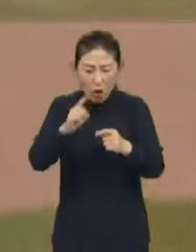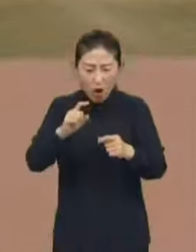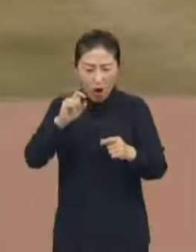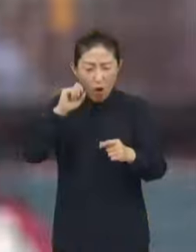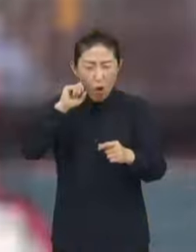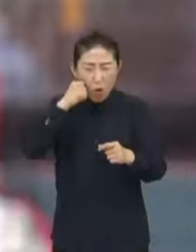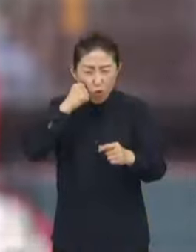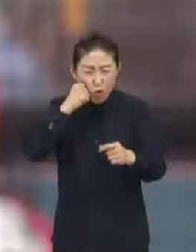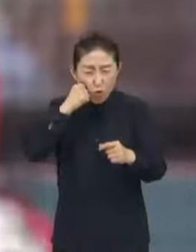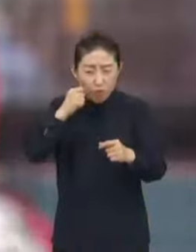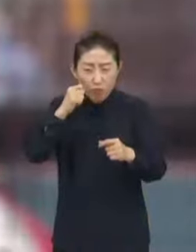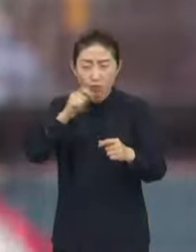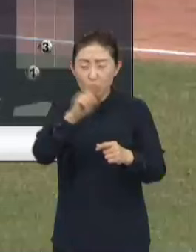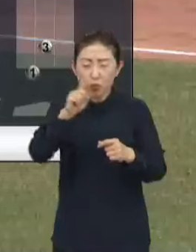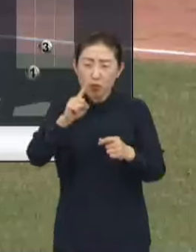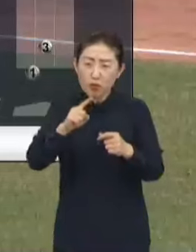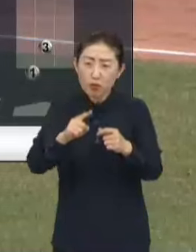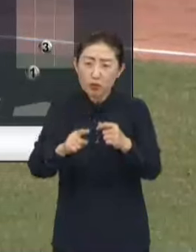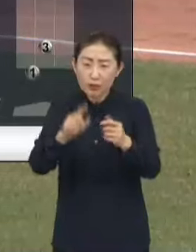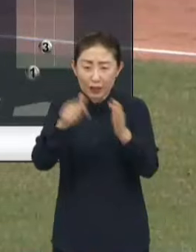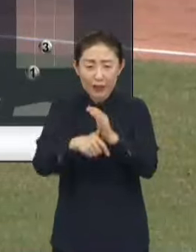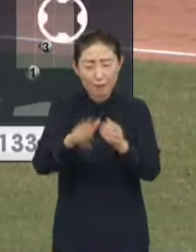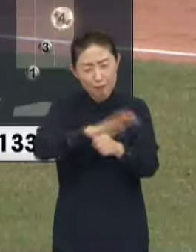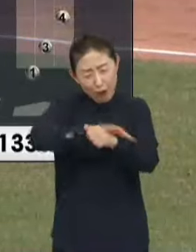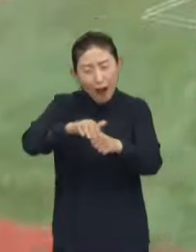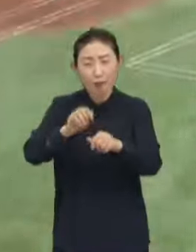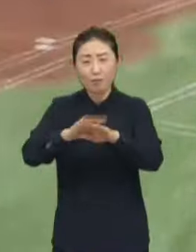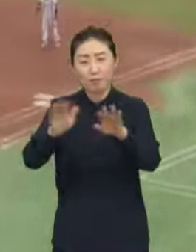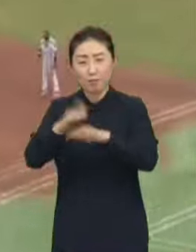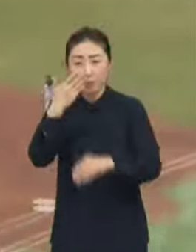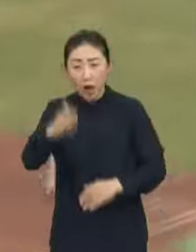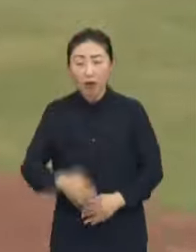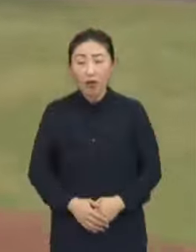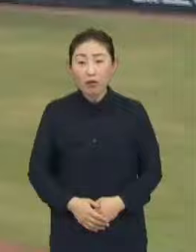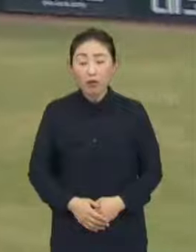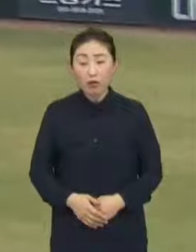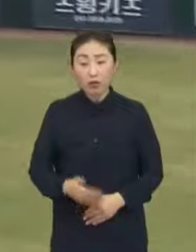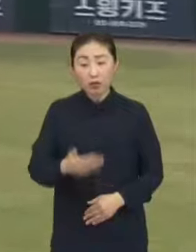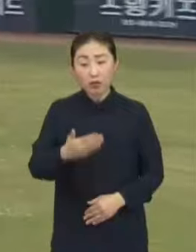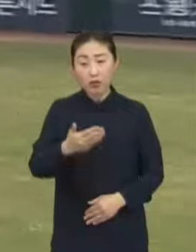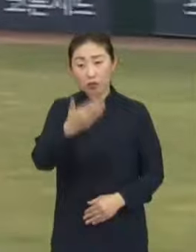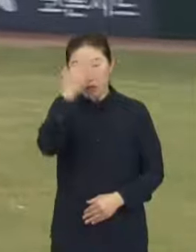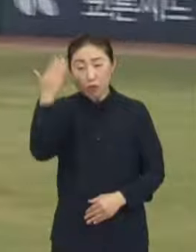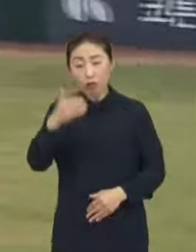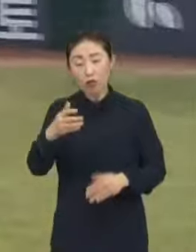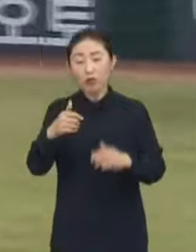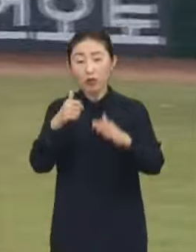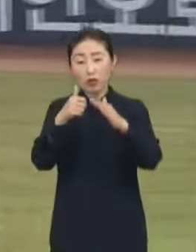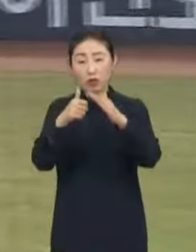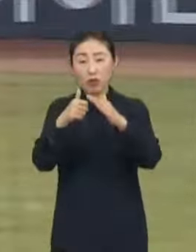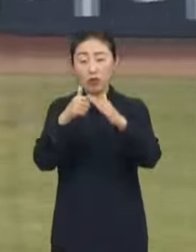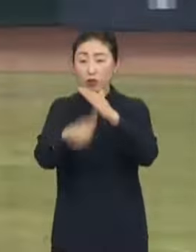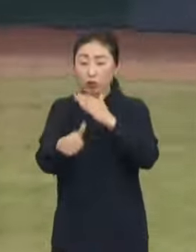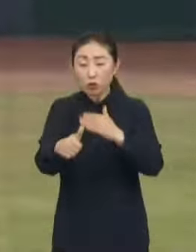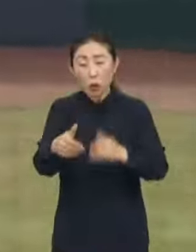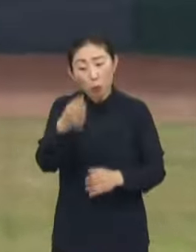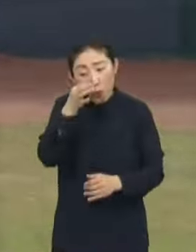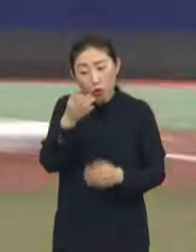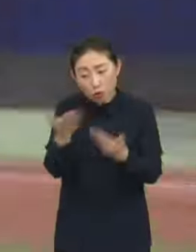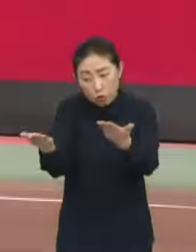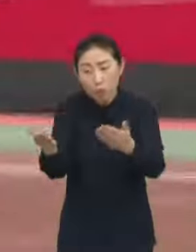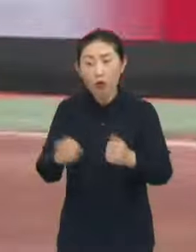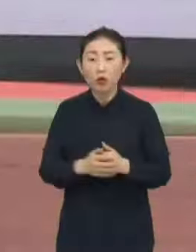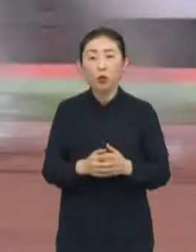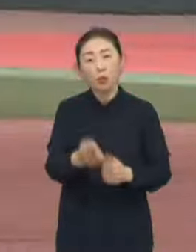수도 많고 그래서 정말 많은 일들이 일어나는데 어린 선수한테 경험해보지 못했던 거를 많이 조언해주고 선수도 배울 수